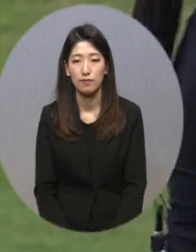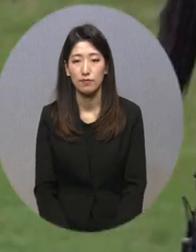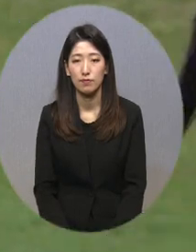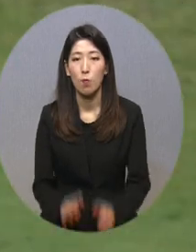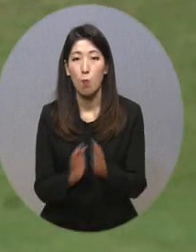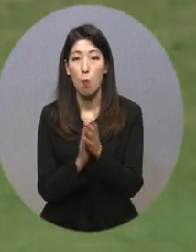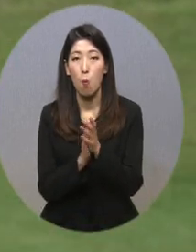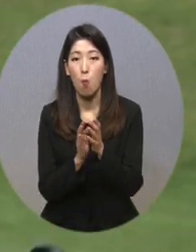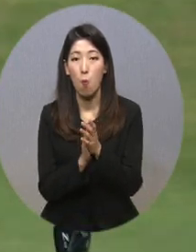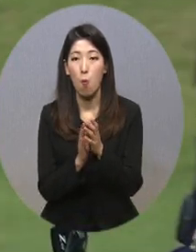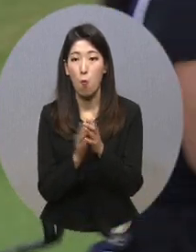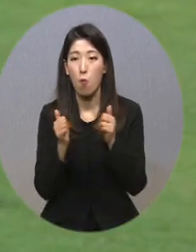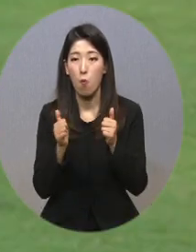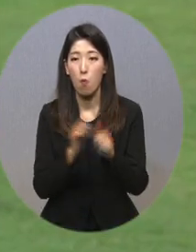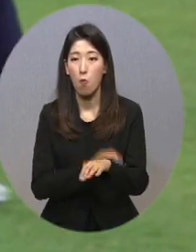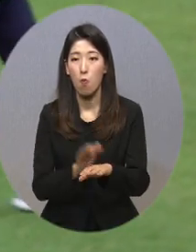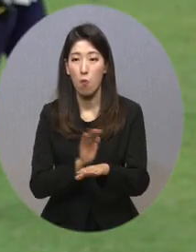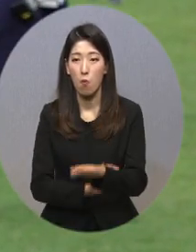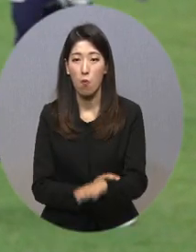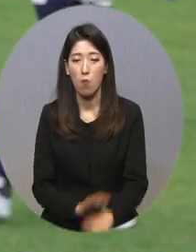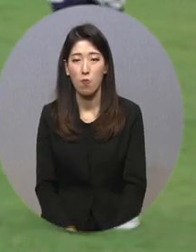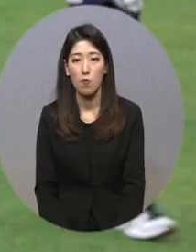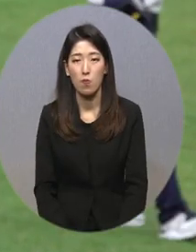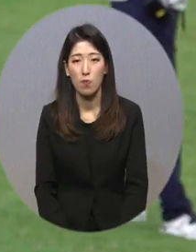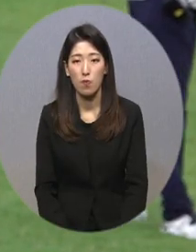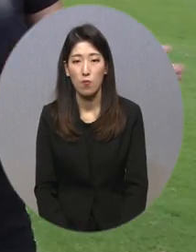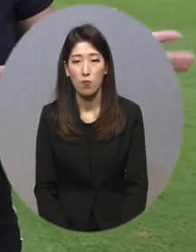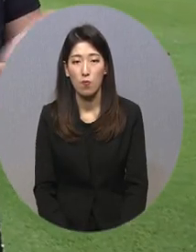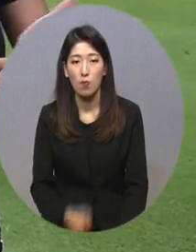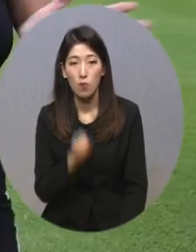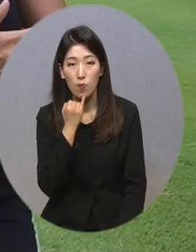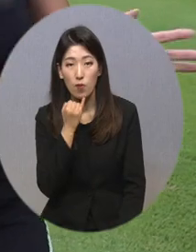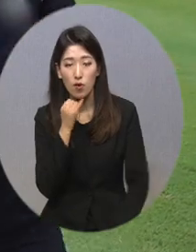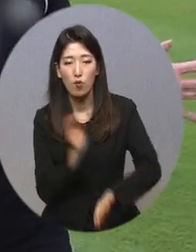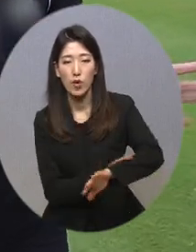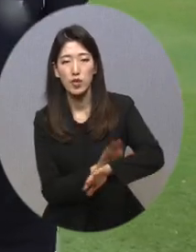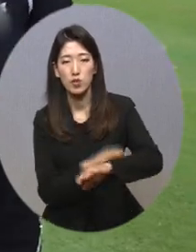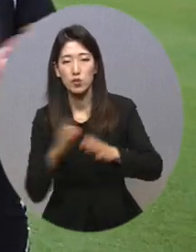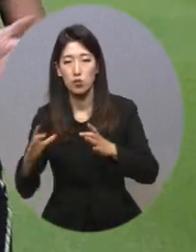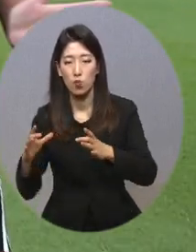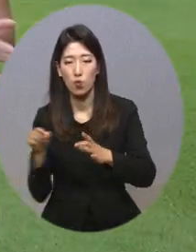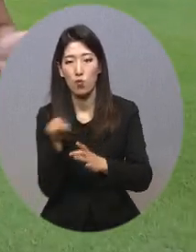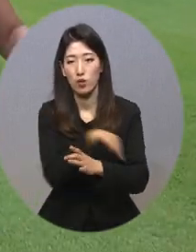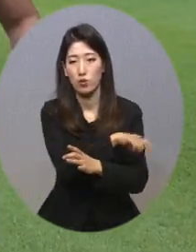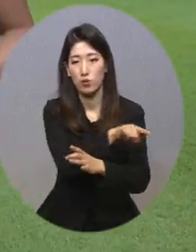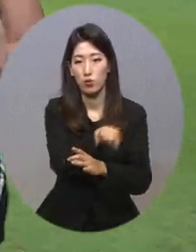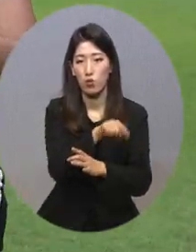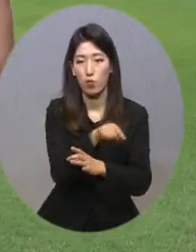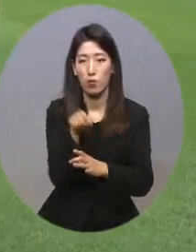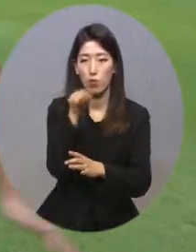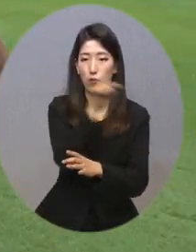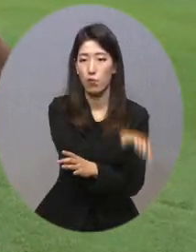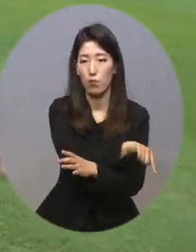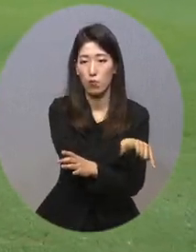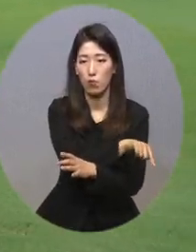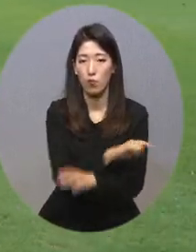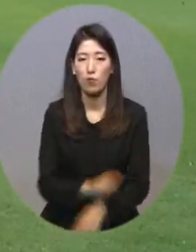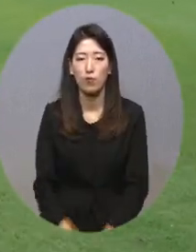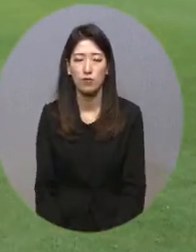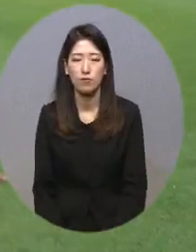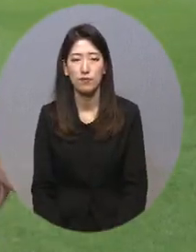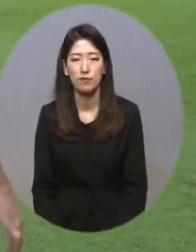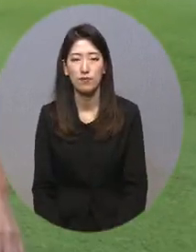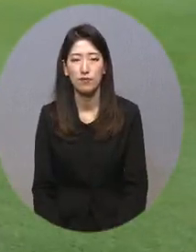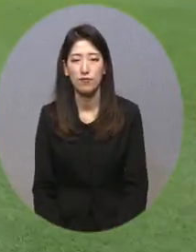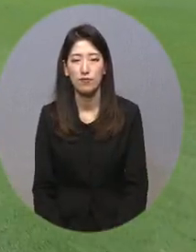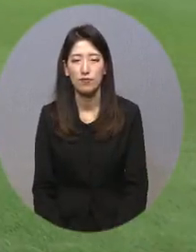나이스! 됐지? 왼쪽. 오! 잘 쳤어. 잘 쳤어. 와!